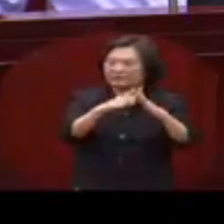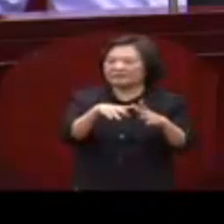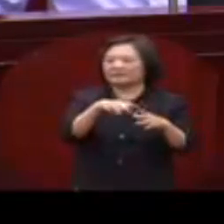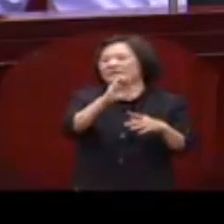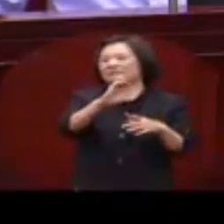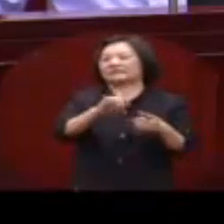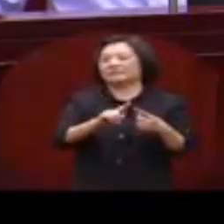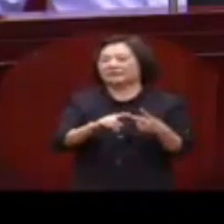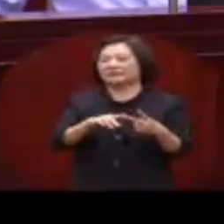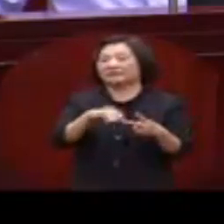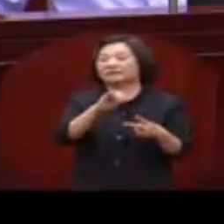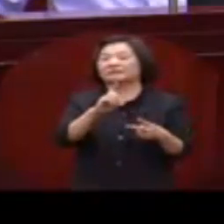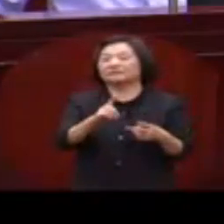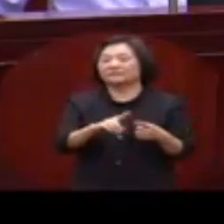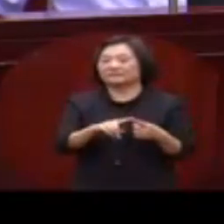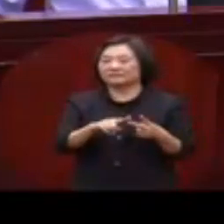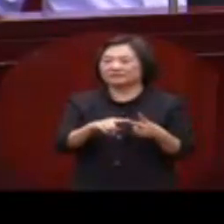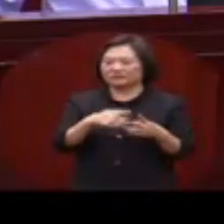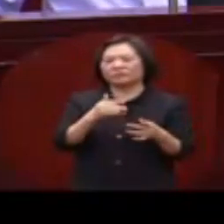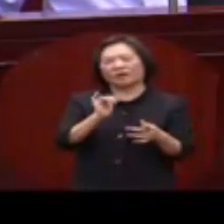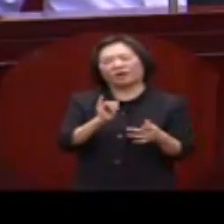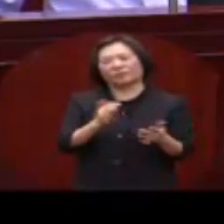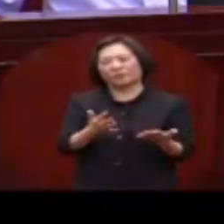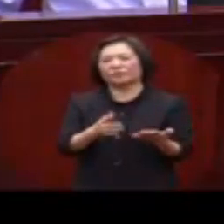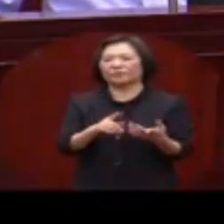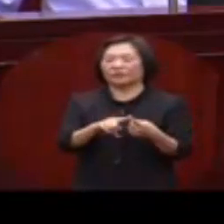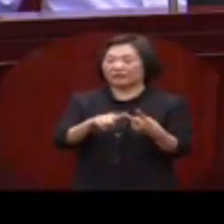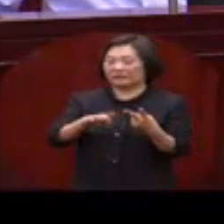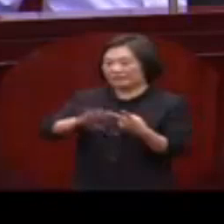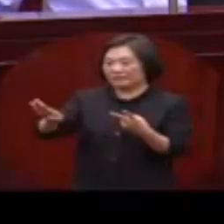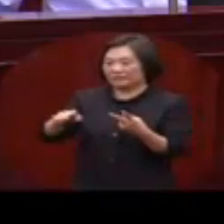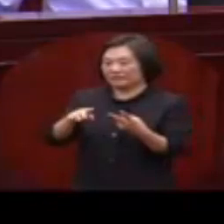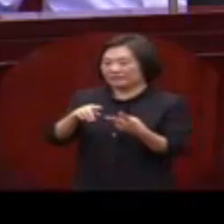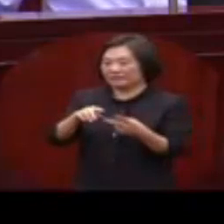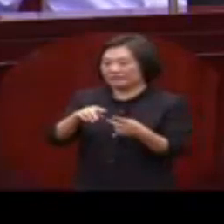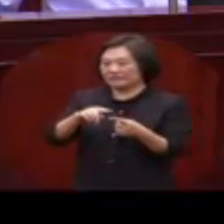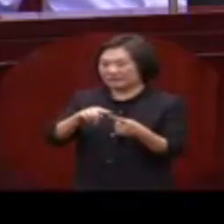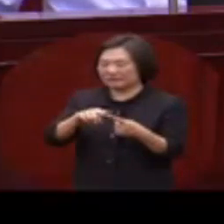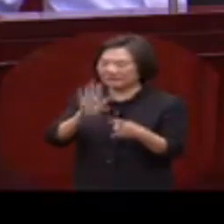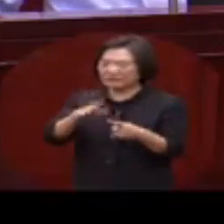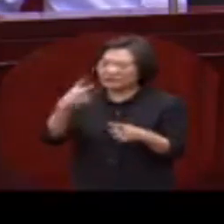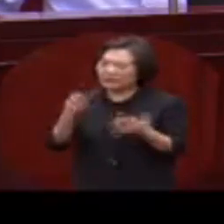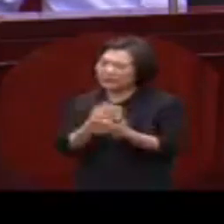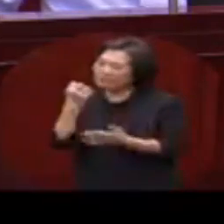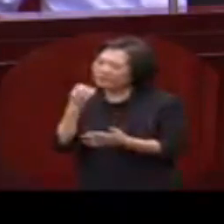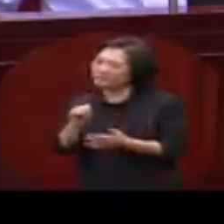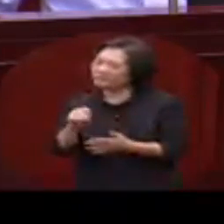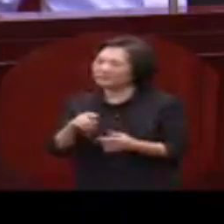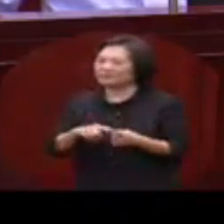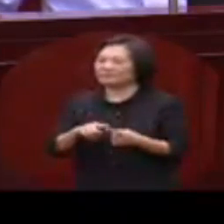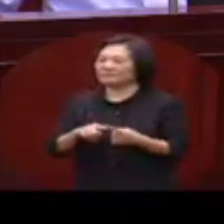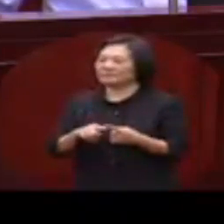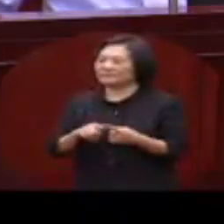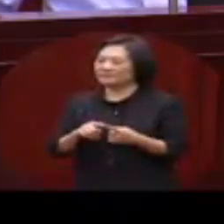Biotech。 ICT 到现在为止还算成功的，那剩下就是如何让它能够更新而已。那这个大